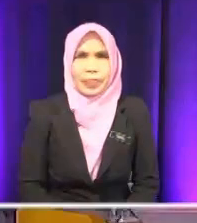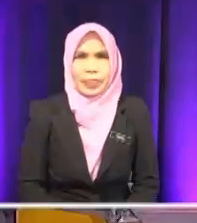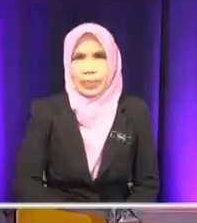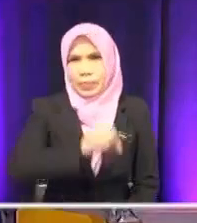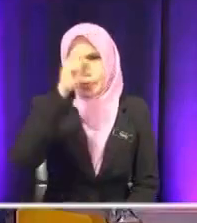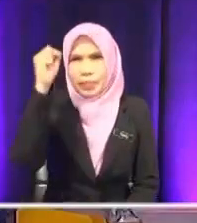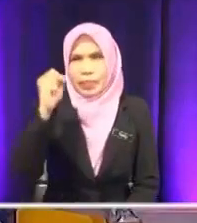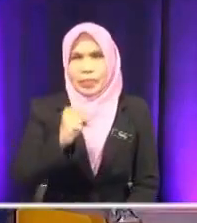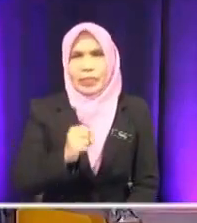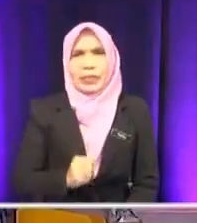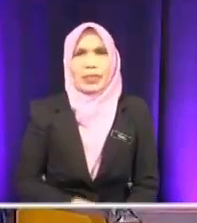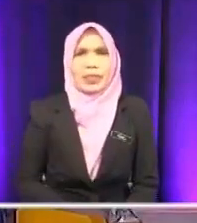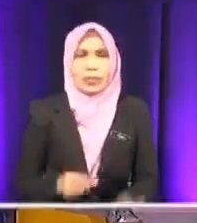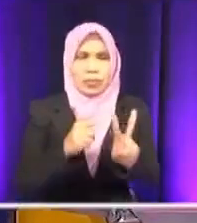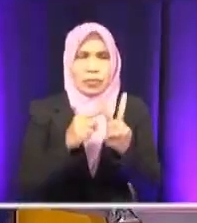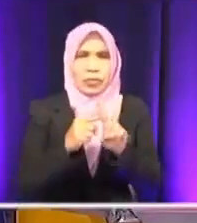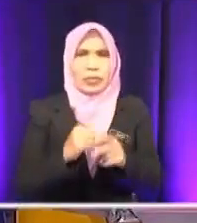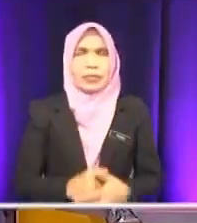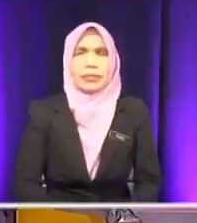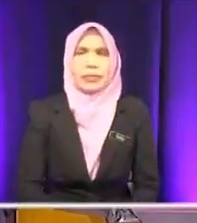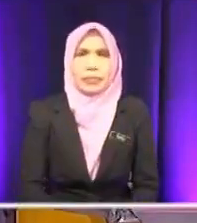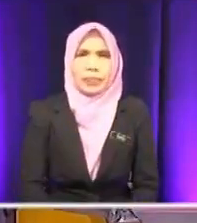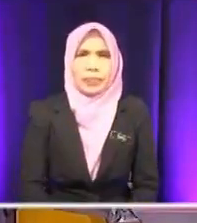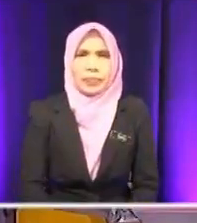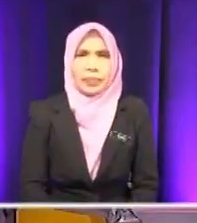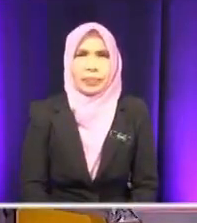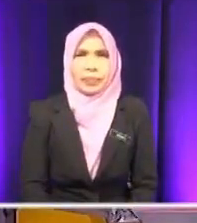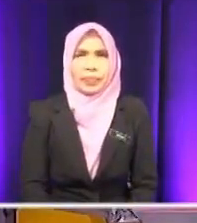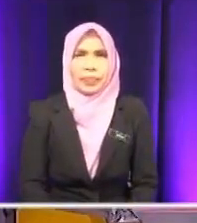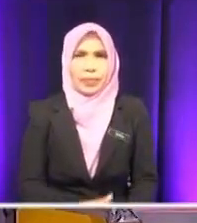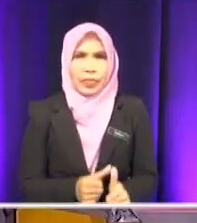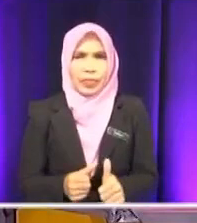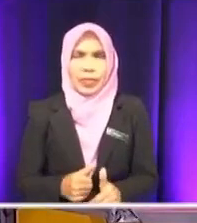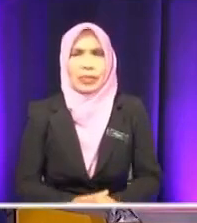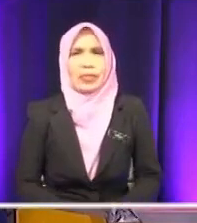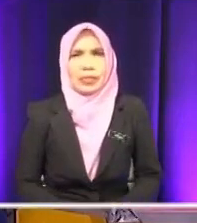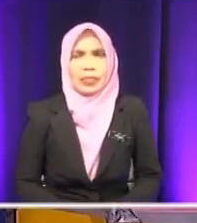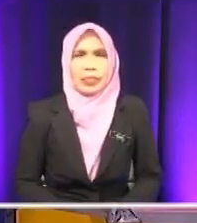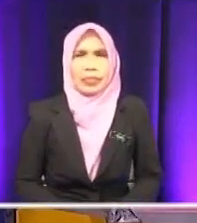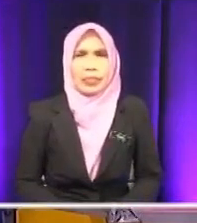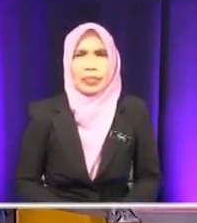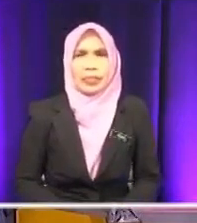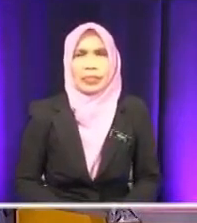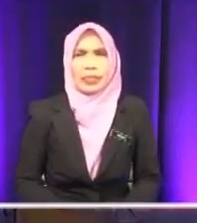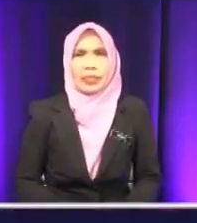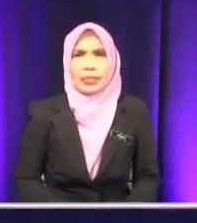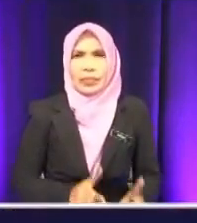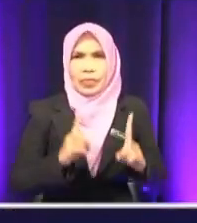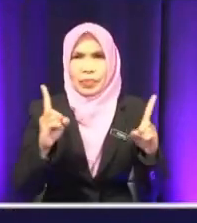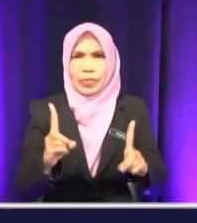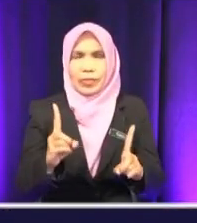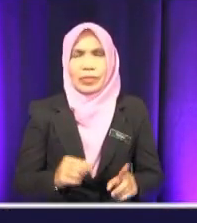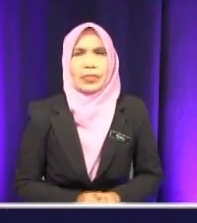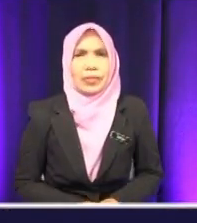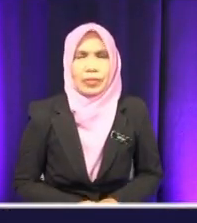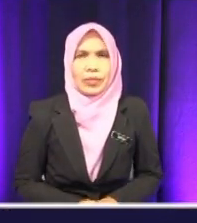contoh yang kedua soalnya contoh yang kedua berikut adalah segmen quote atau cari Java ini calon-calon